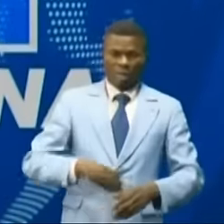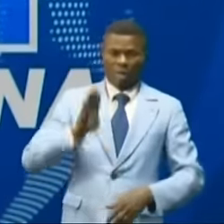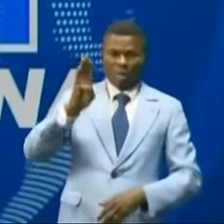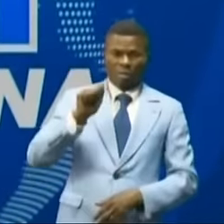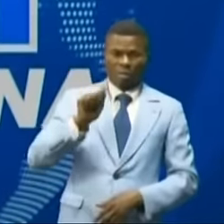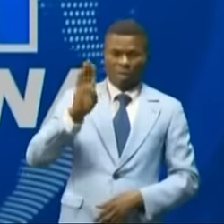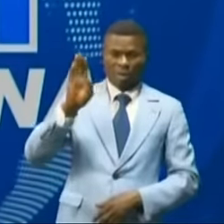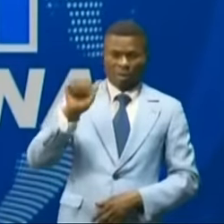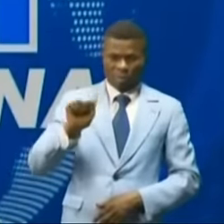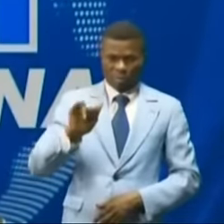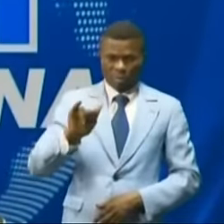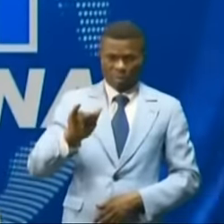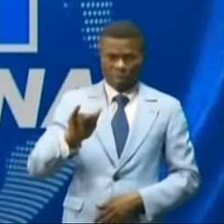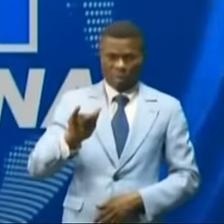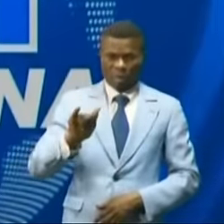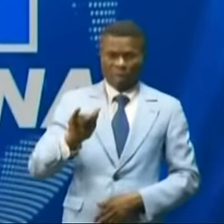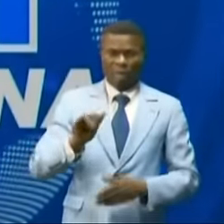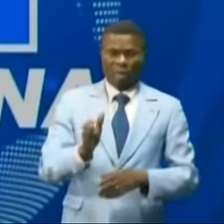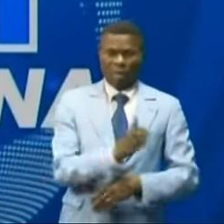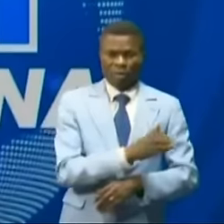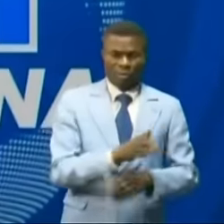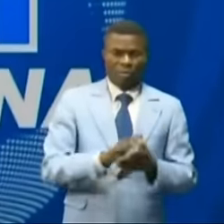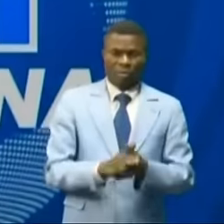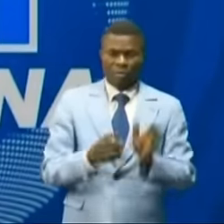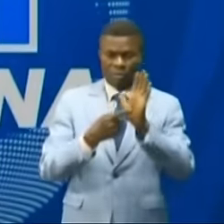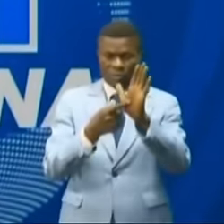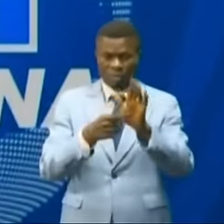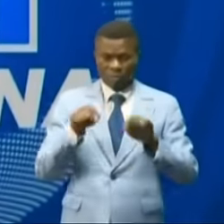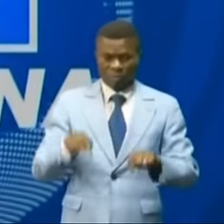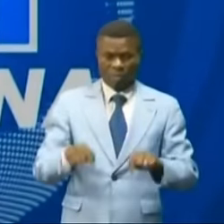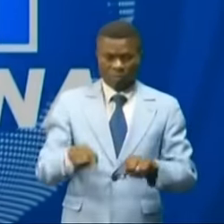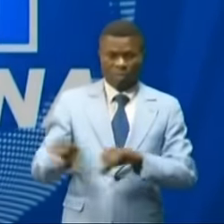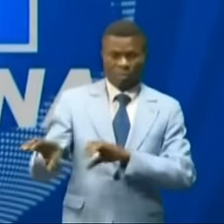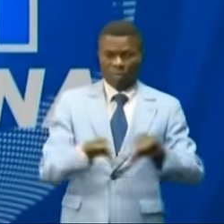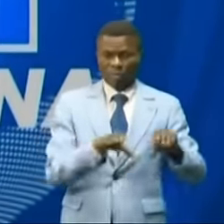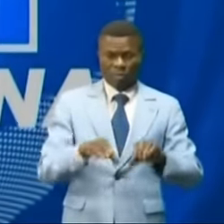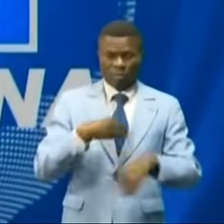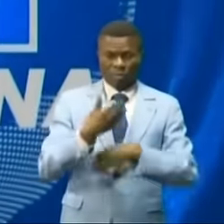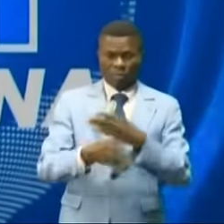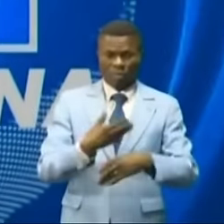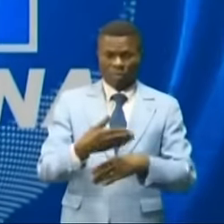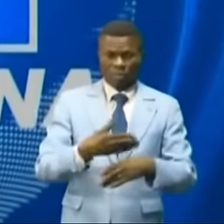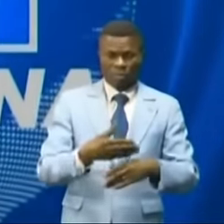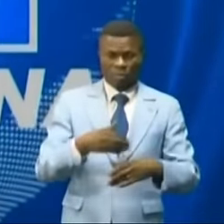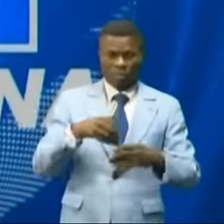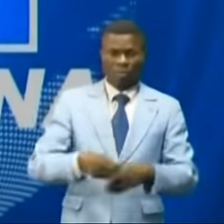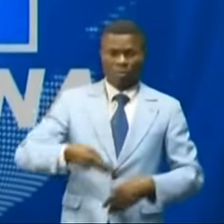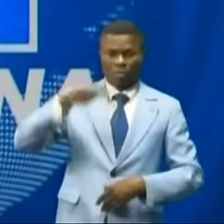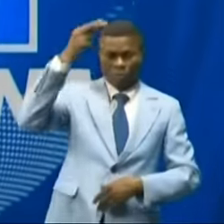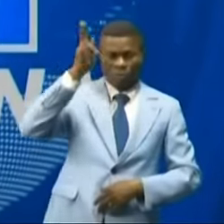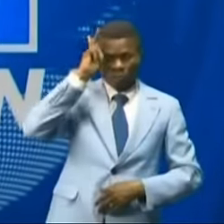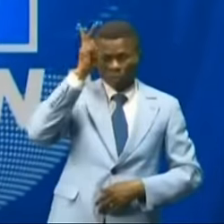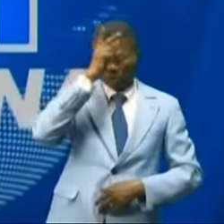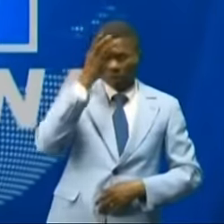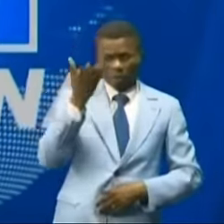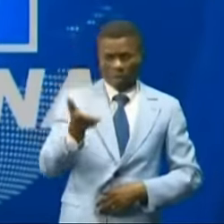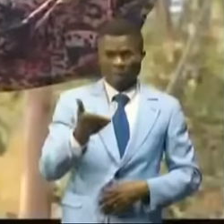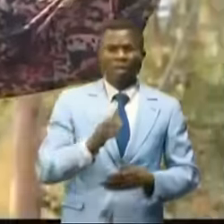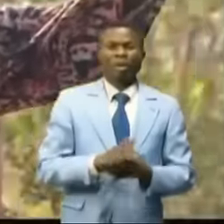Akwamba et Songo. Suivez à présent ces activités réalisées dans le Haut-Katanga.